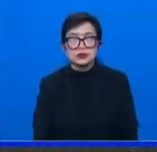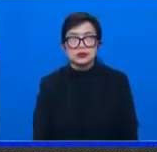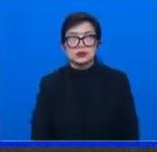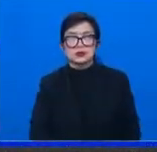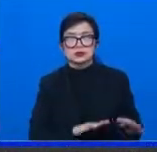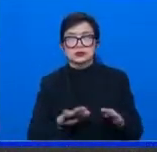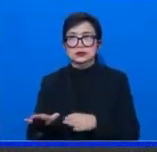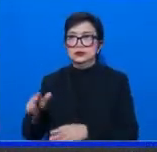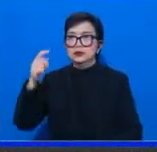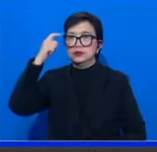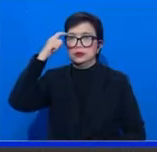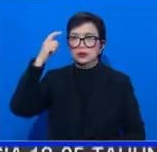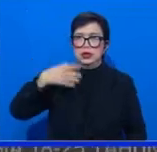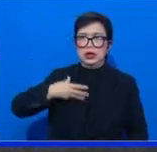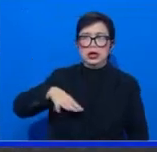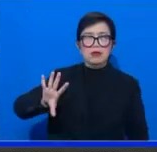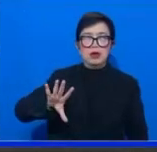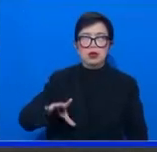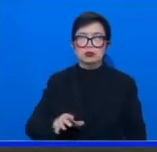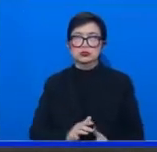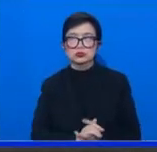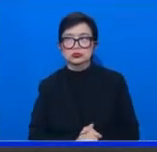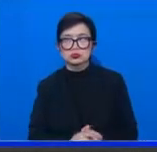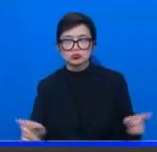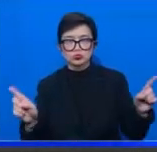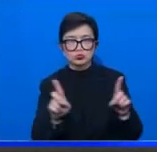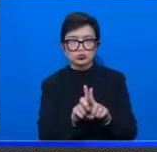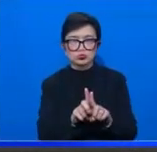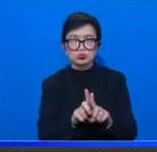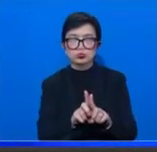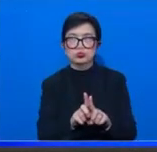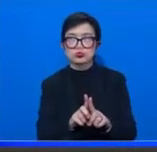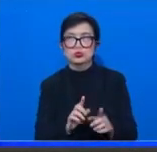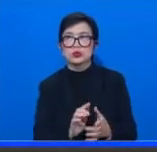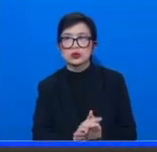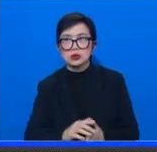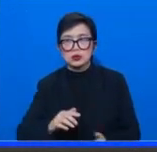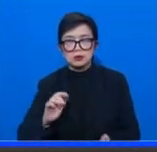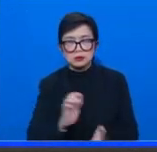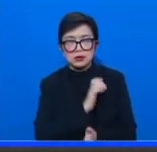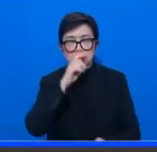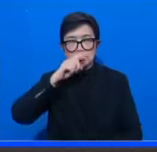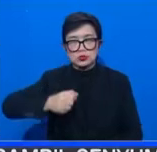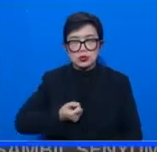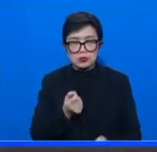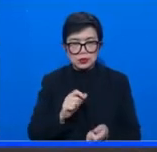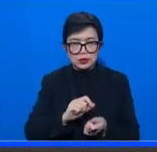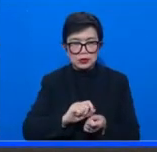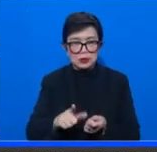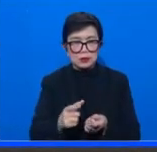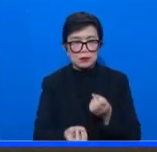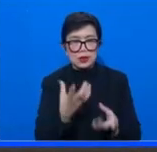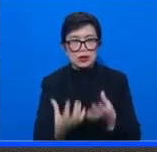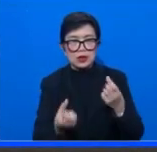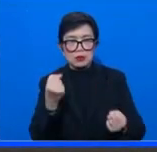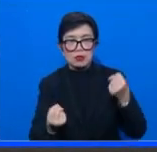Berikutnya, diduga tidak mau diajak rujuk, seorang mantan suami di Majalengka, Jawa Barat membakar mobil dan rumah mantan istri. Detik-detik